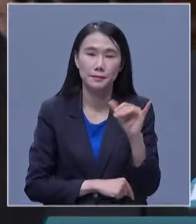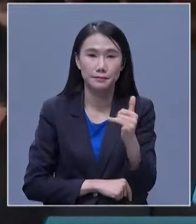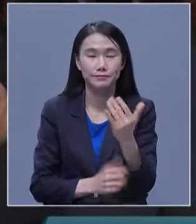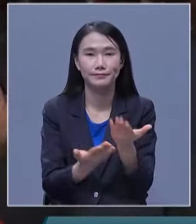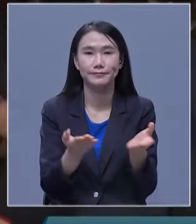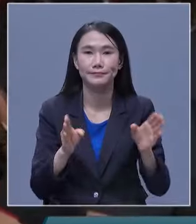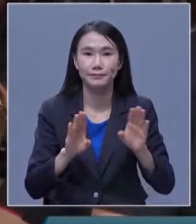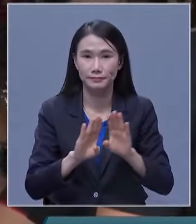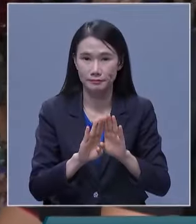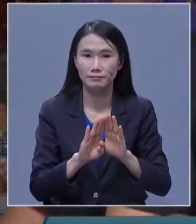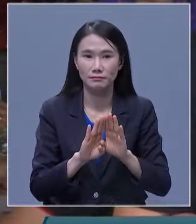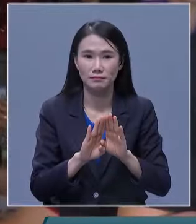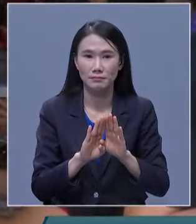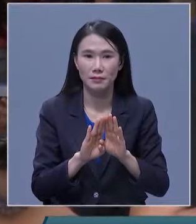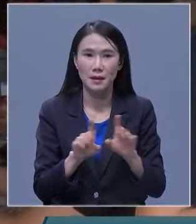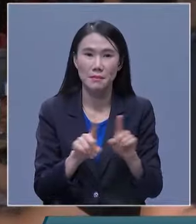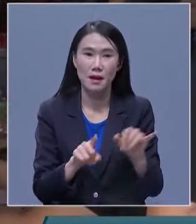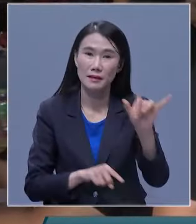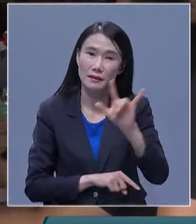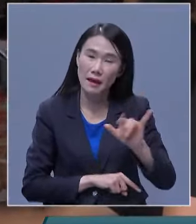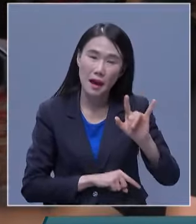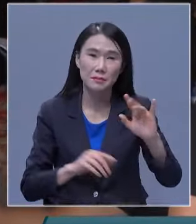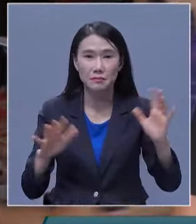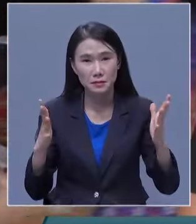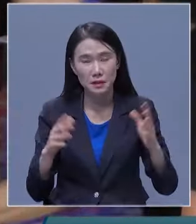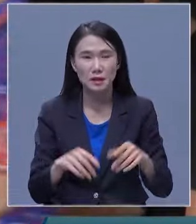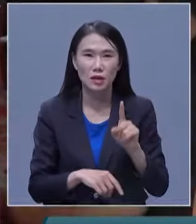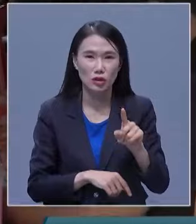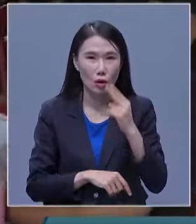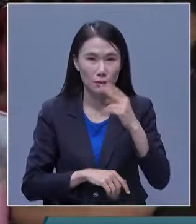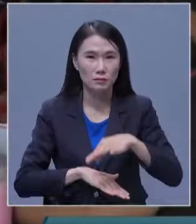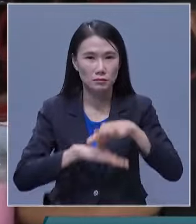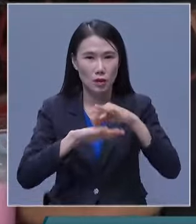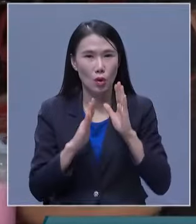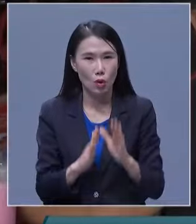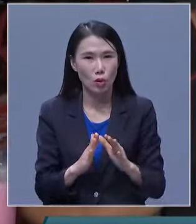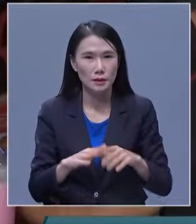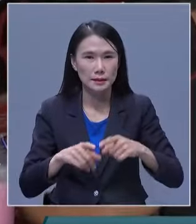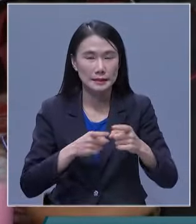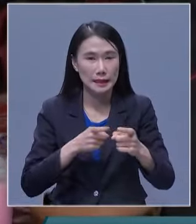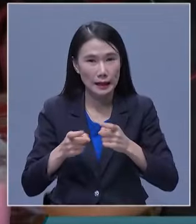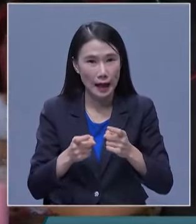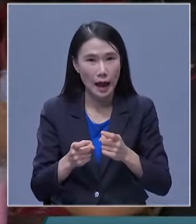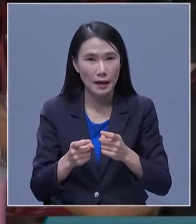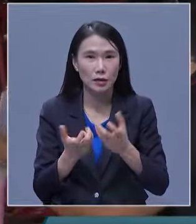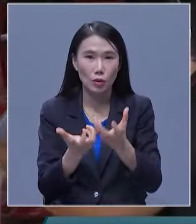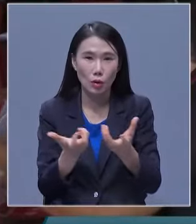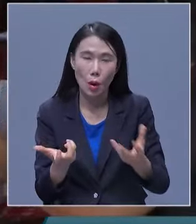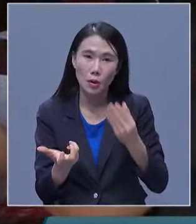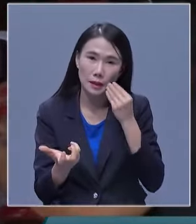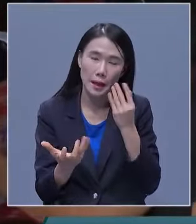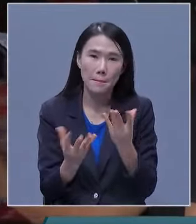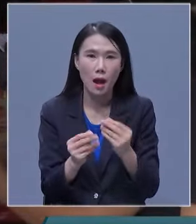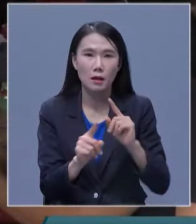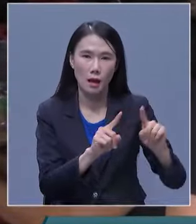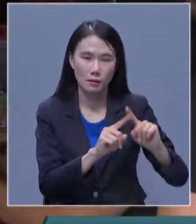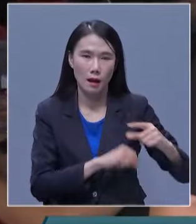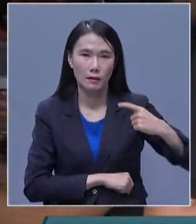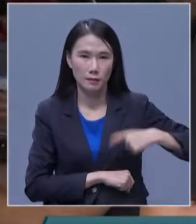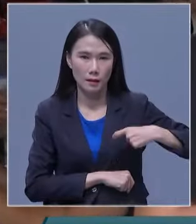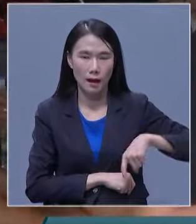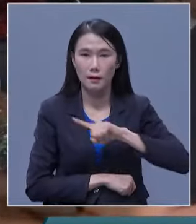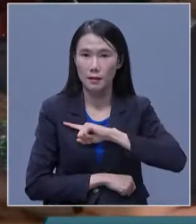วที่ไม่มีญาติทางสายเลือดแล้วจะต้องแต่งตั้งเป็นผู้จัดการมรดกเจ้าหน้าที่ตรงส่วนนี้นะคะก็จะช่วยเหลือญาติในเรื่องของ